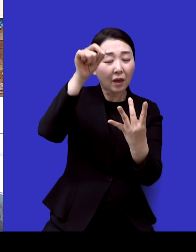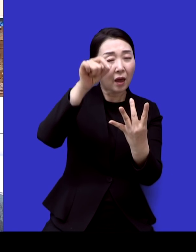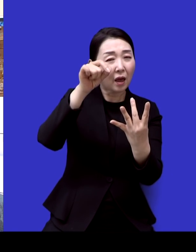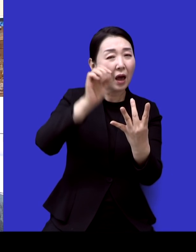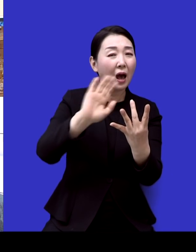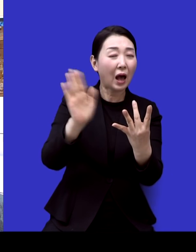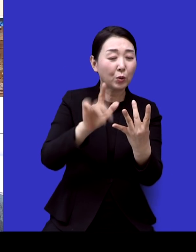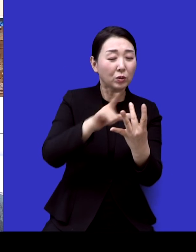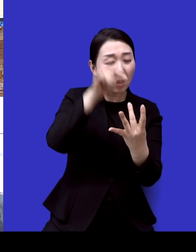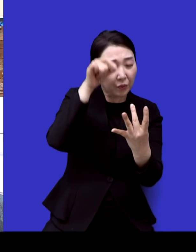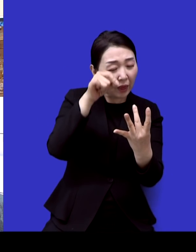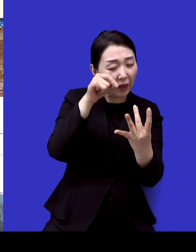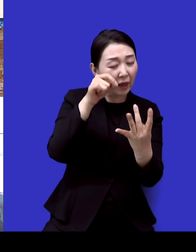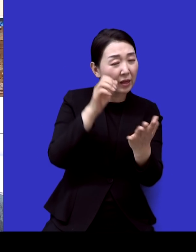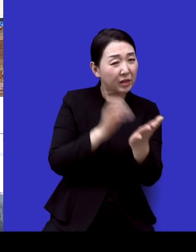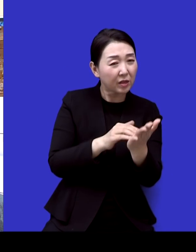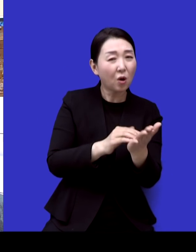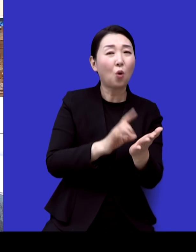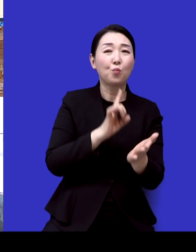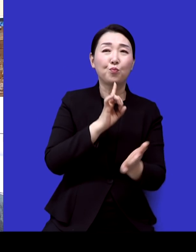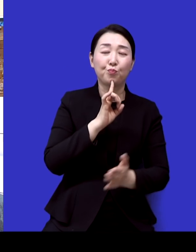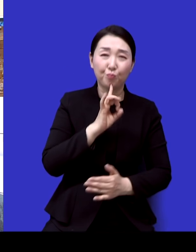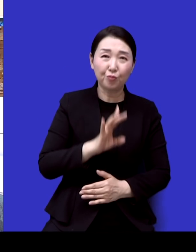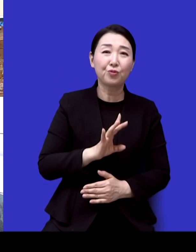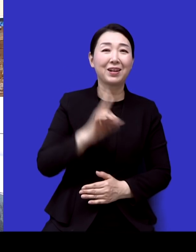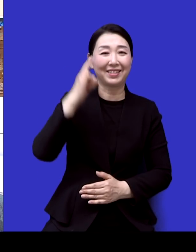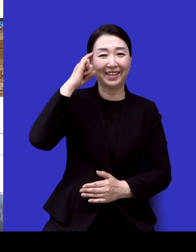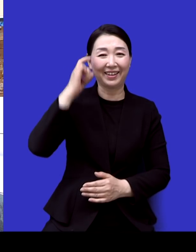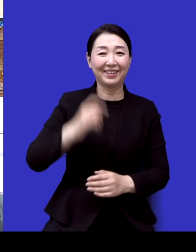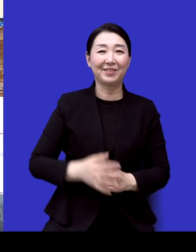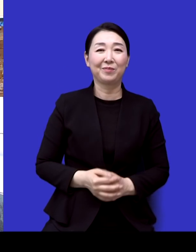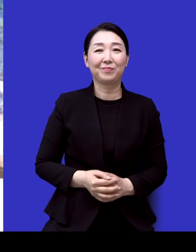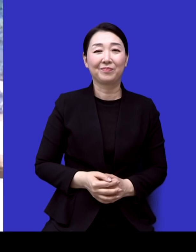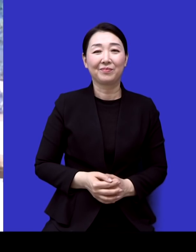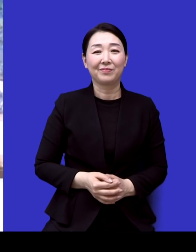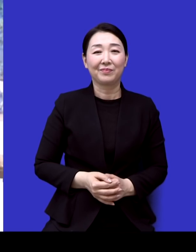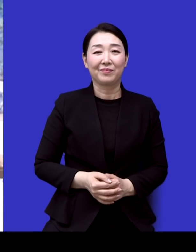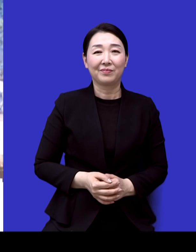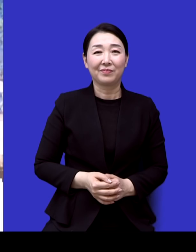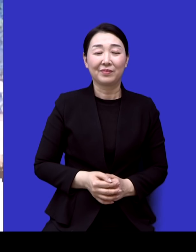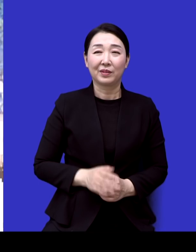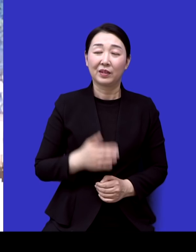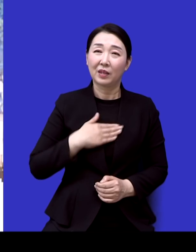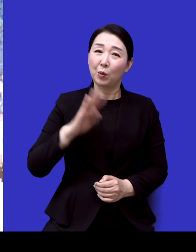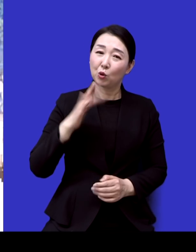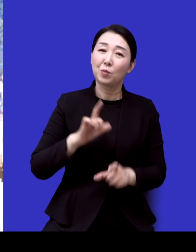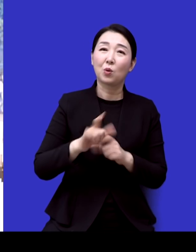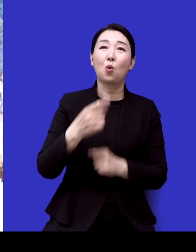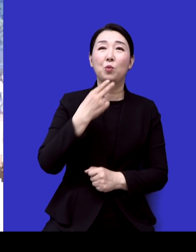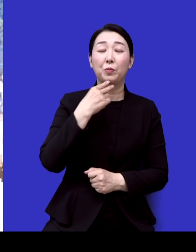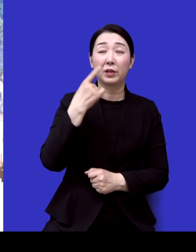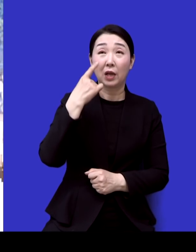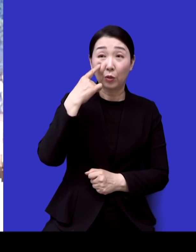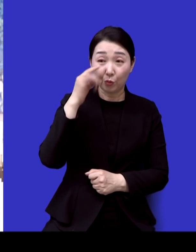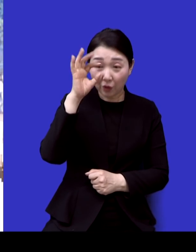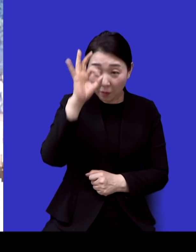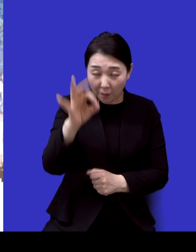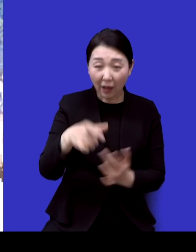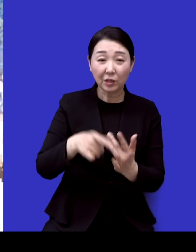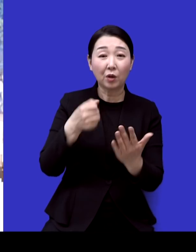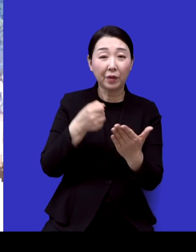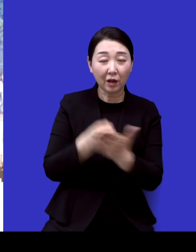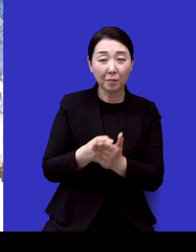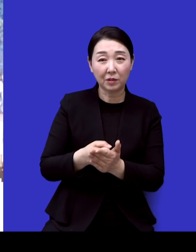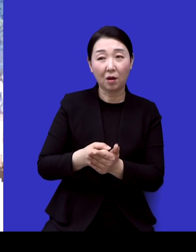아니었나라는 생각, 선택이 그것밖에 없었던 것 같았다라는 생각이 들더라고요. 그러면서 그냥 저도 요즘에 고민 없이 그냥 눈앞에 있는 걸